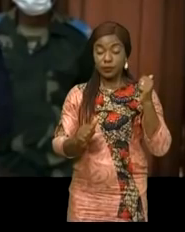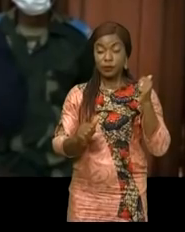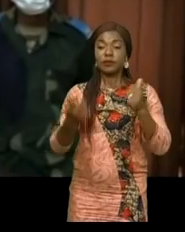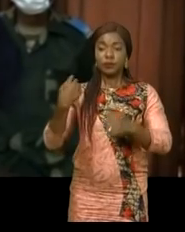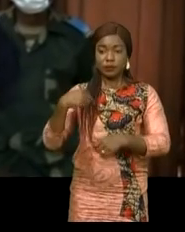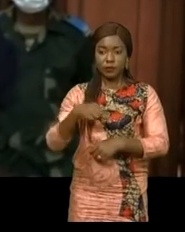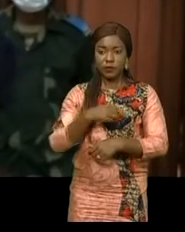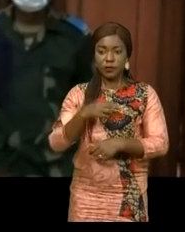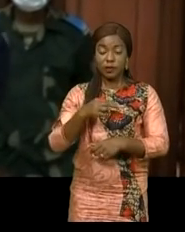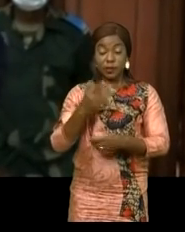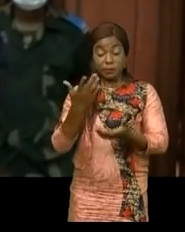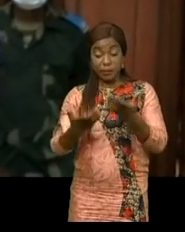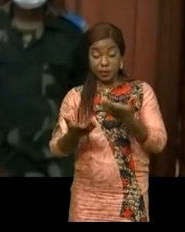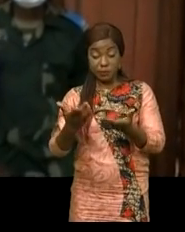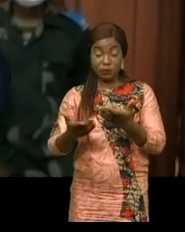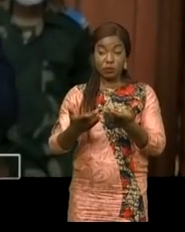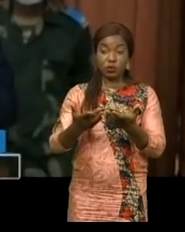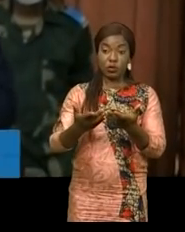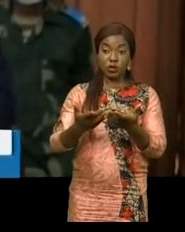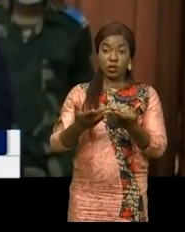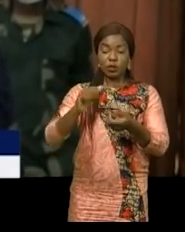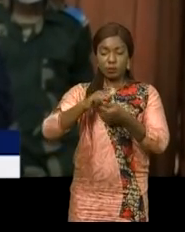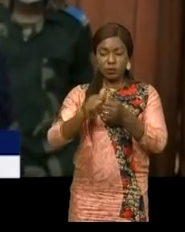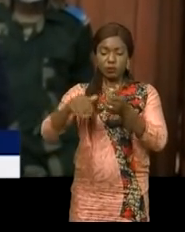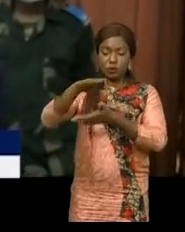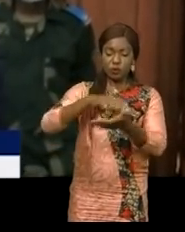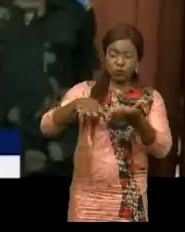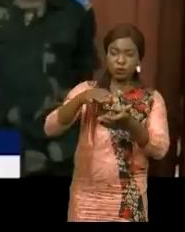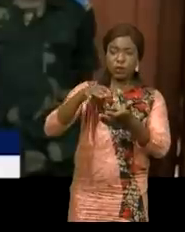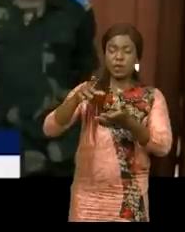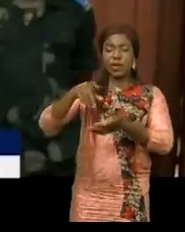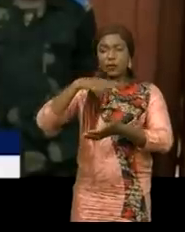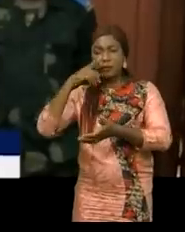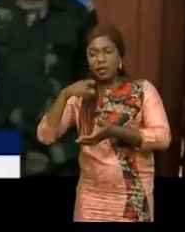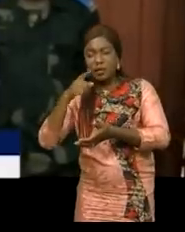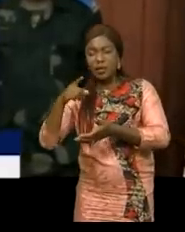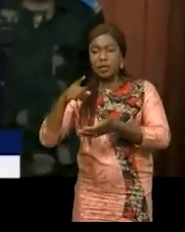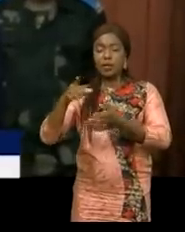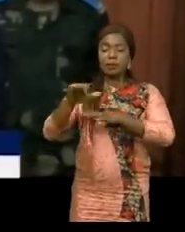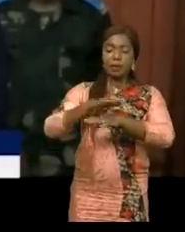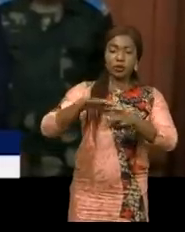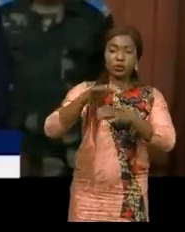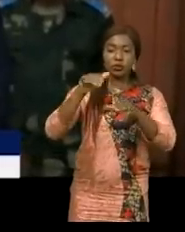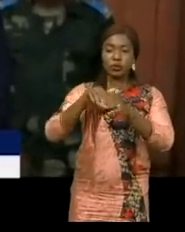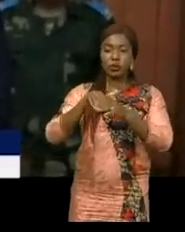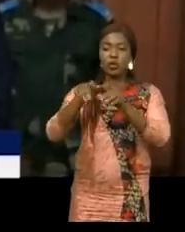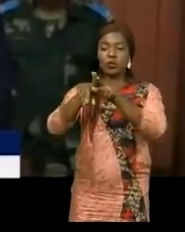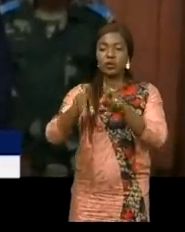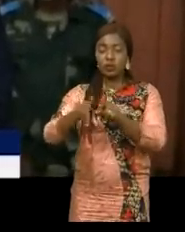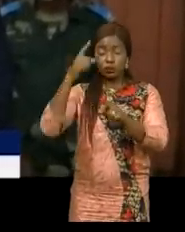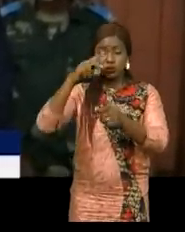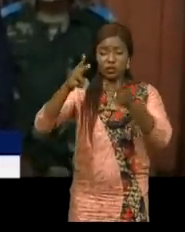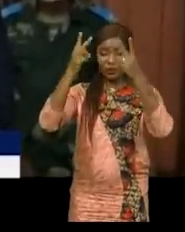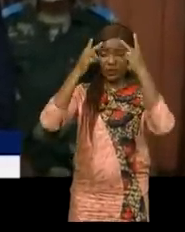enfin il fait qu'ils ont été solides pour toutes les victimes de ces conflits